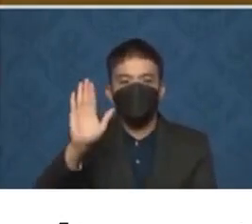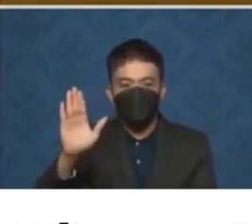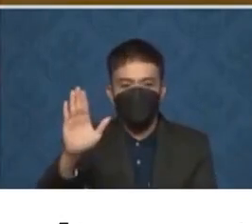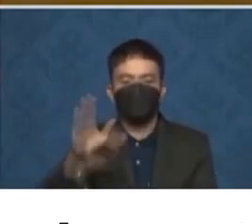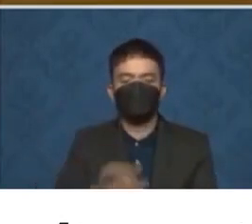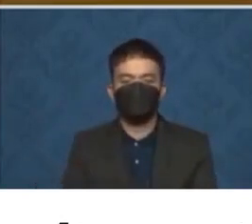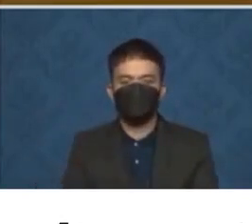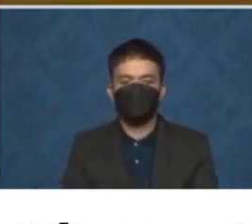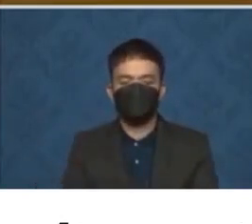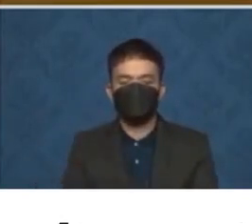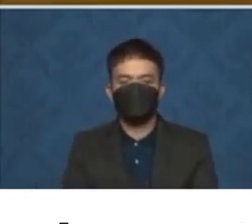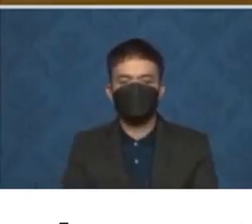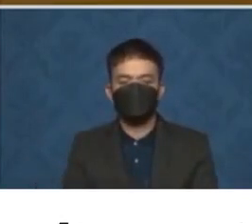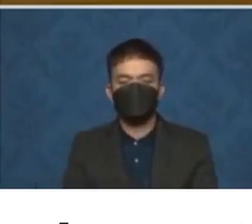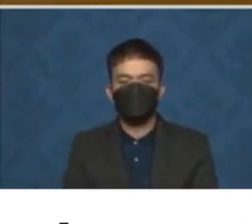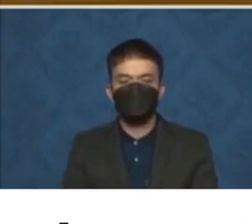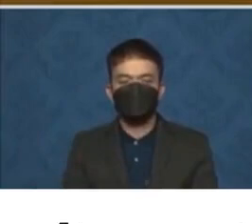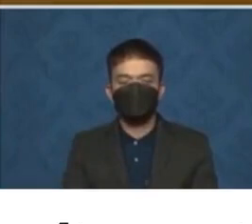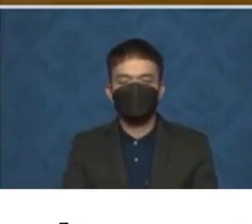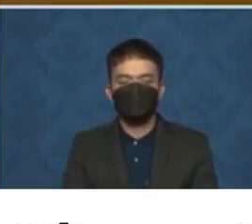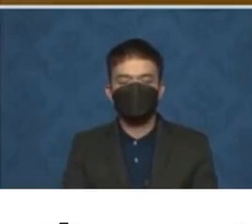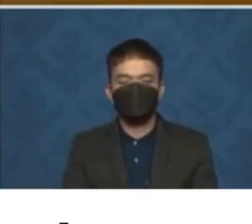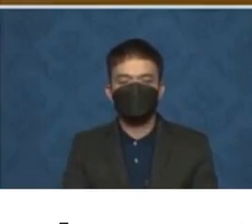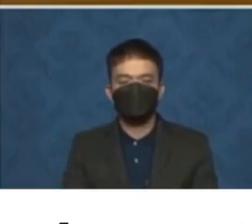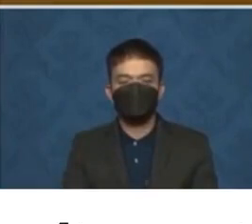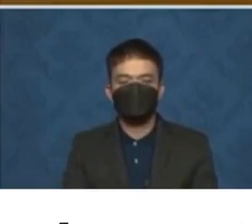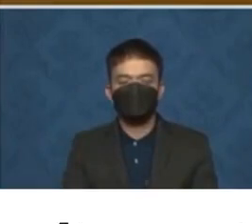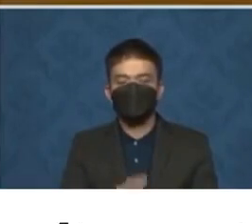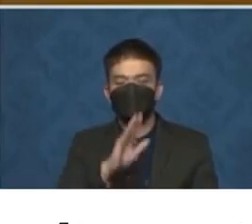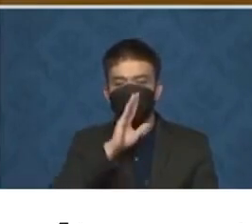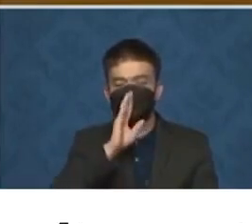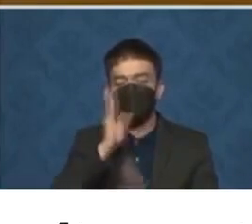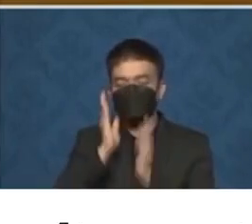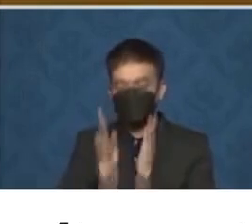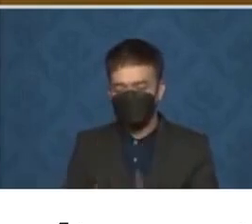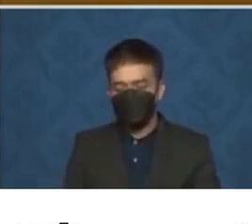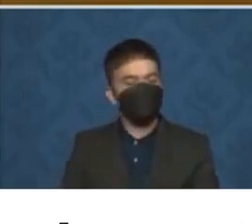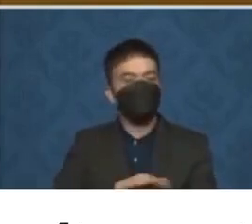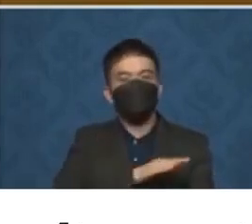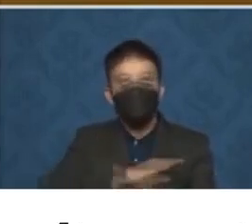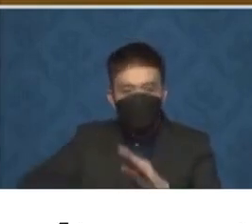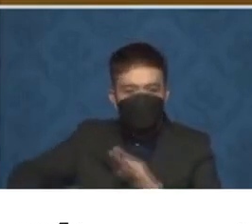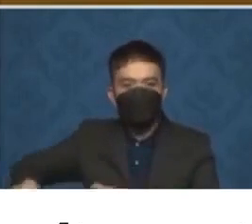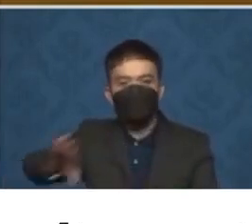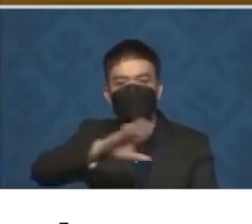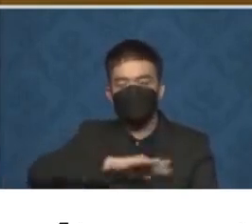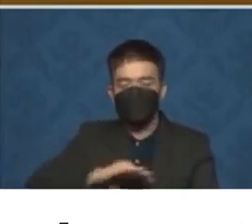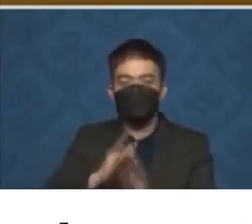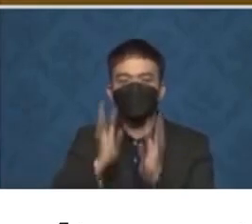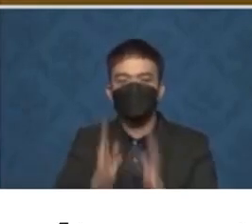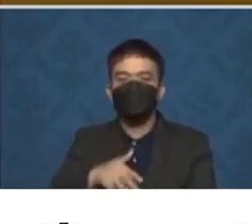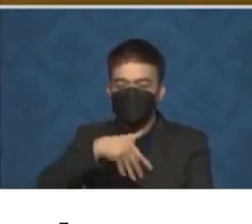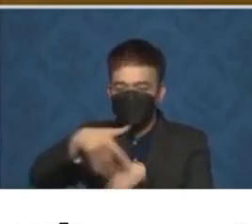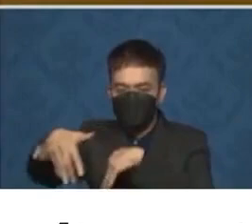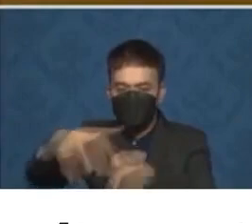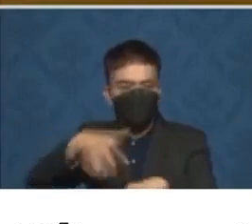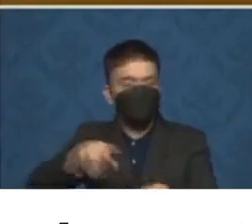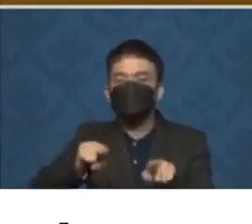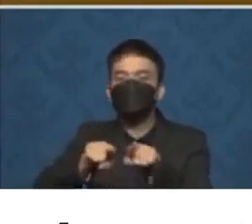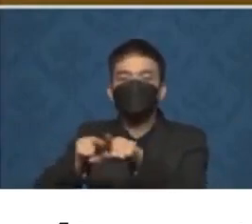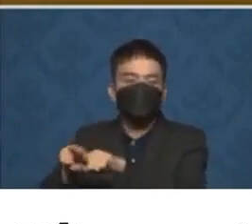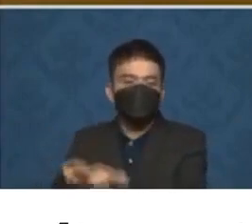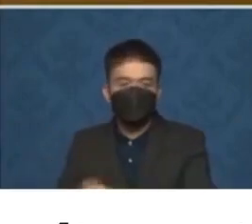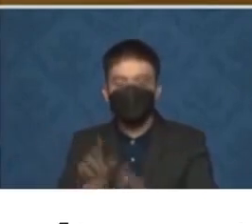ซึ่งแม้แต่ในสามัญชนคนทั่วไปหรือที่เรียกว่าประชาชนคนทั่วไปเนี่ย